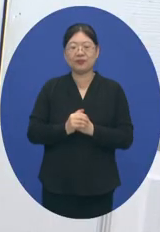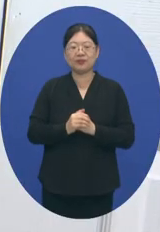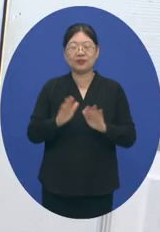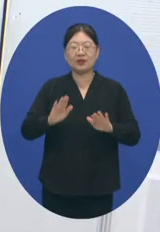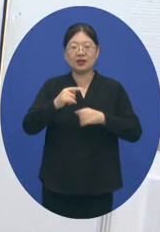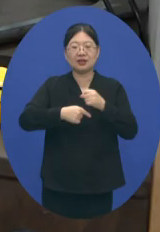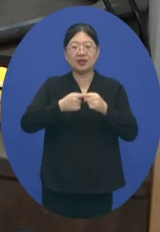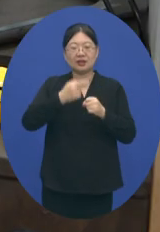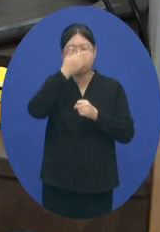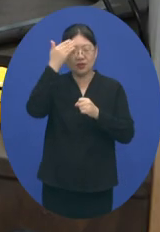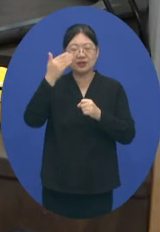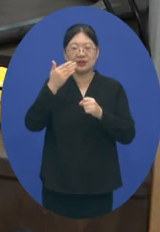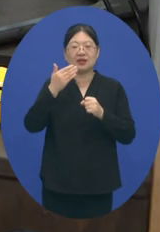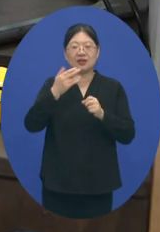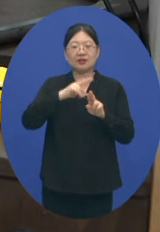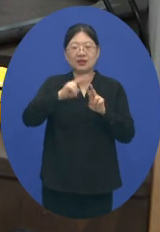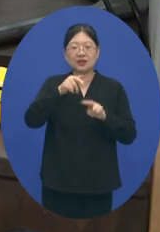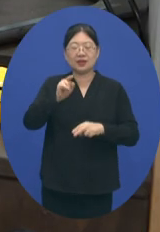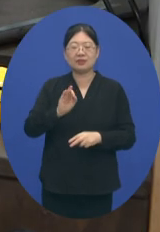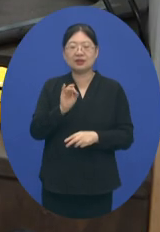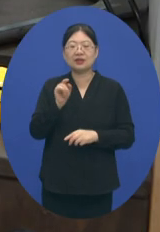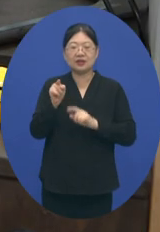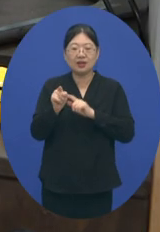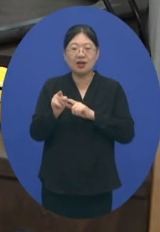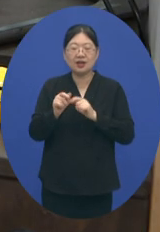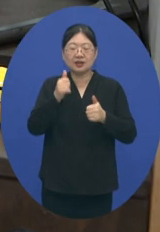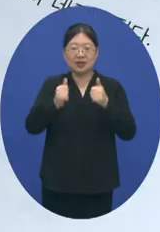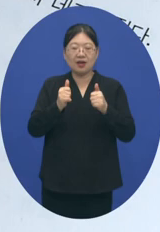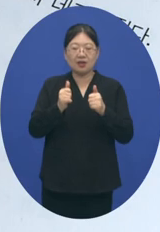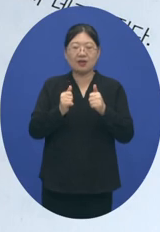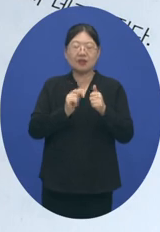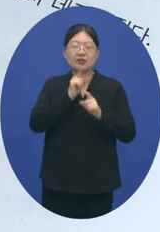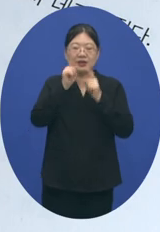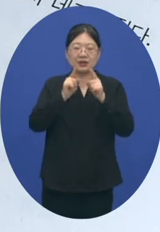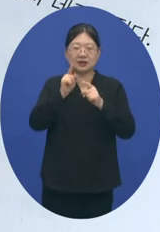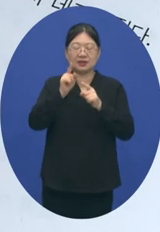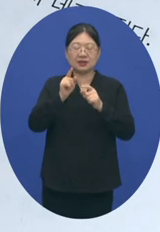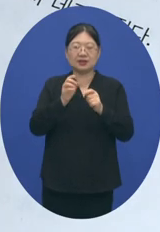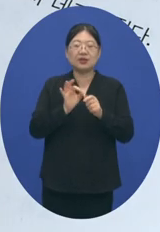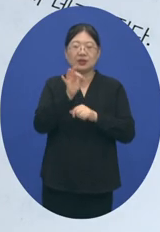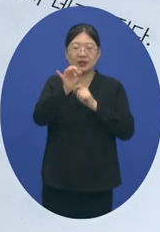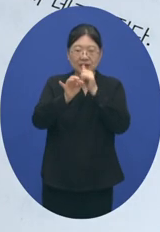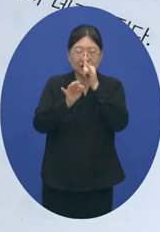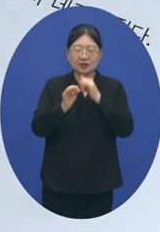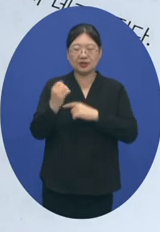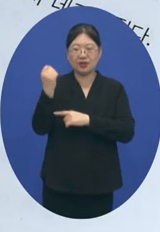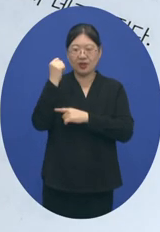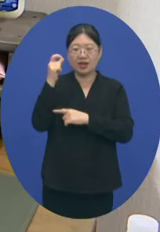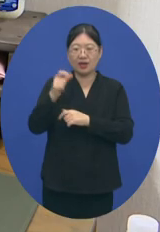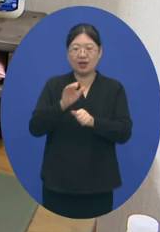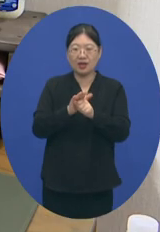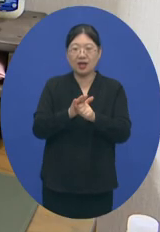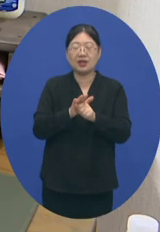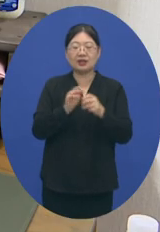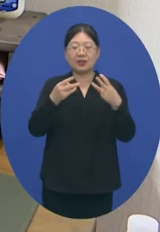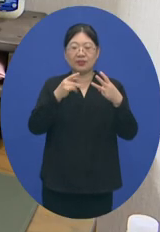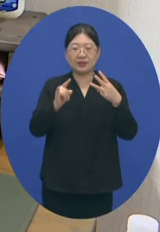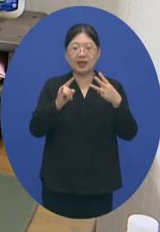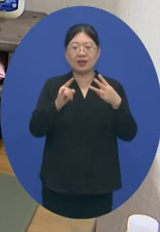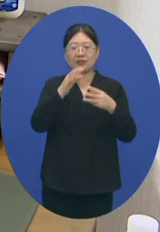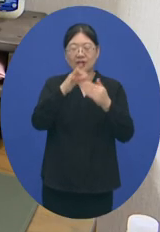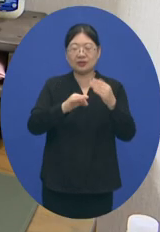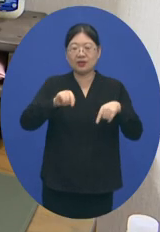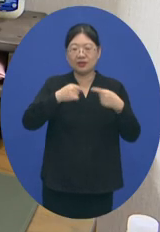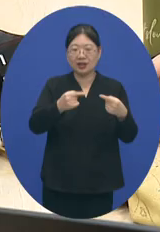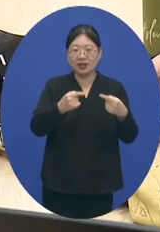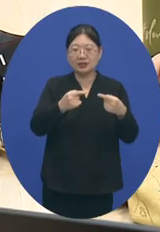한해 경기 청년 사다리와 갭이어, 시험 응시료를 지원하는 역량 강화 사업 등 3대 청년 정책 패키지에 참여한 청년은 약